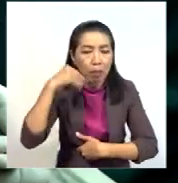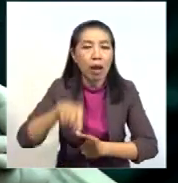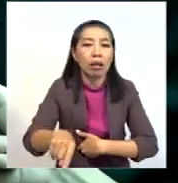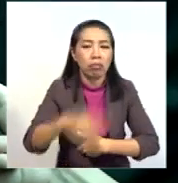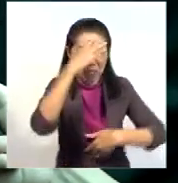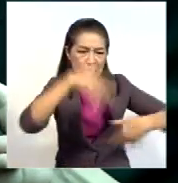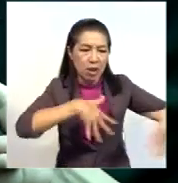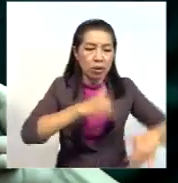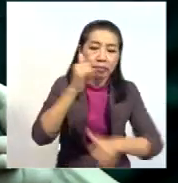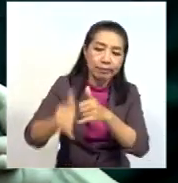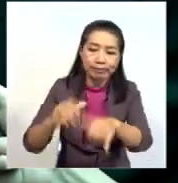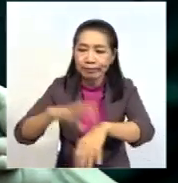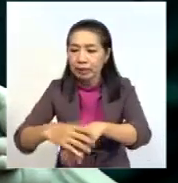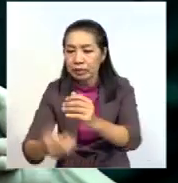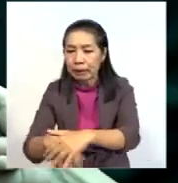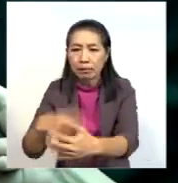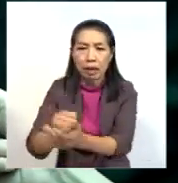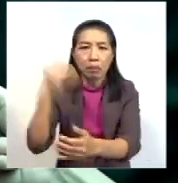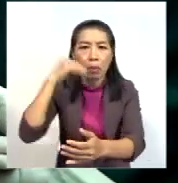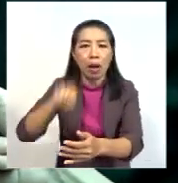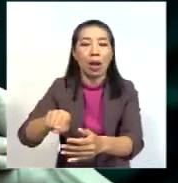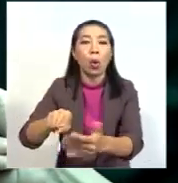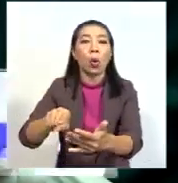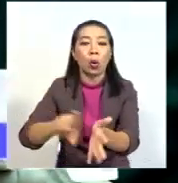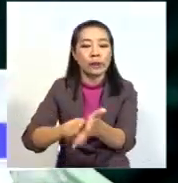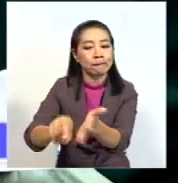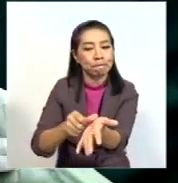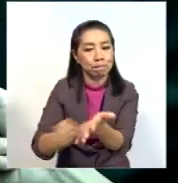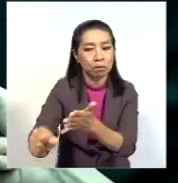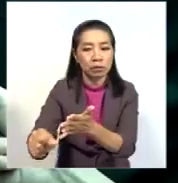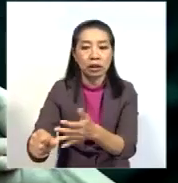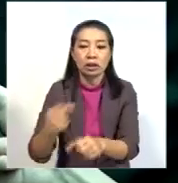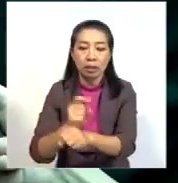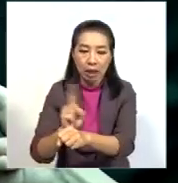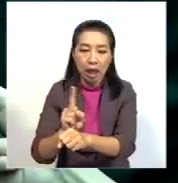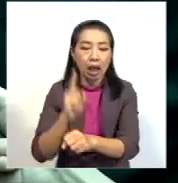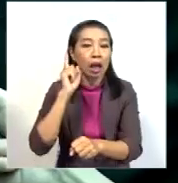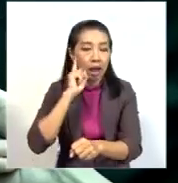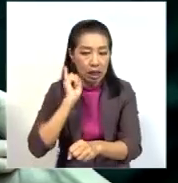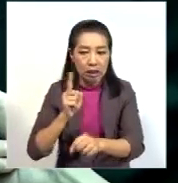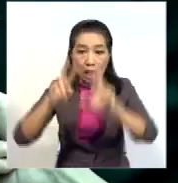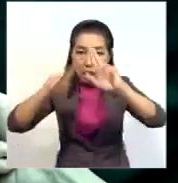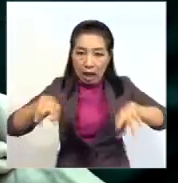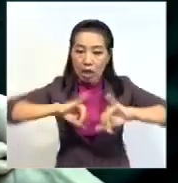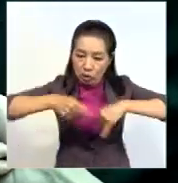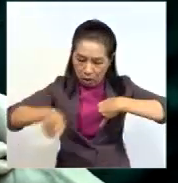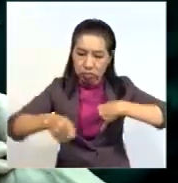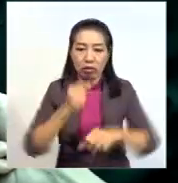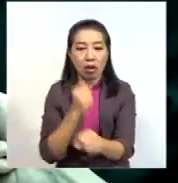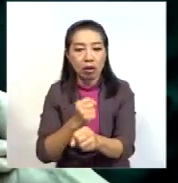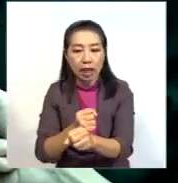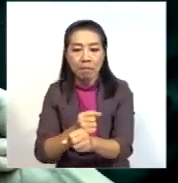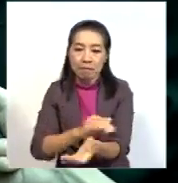ครับโดยการฆ่าเชื้อนะครับการสนับสนุนให้ความสะอาดโดยทั่ว